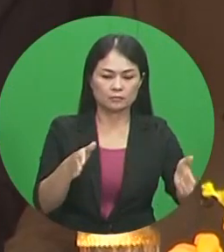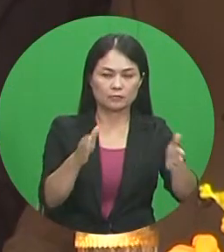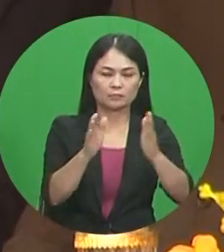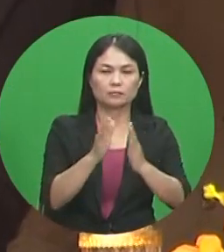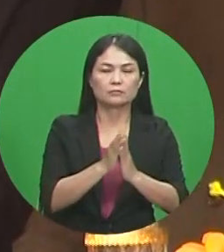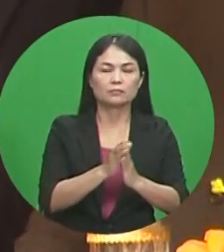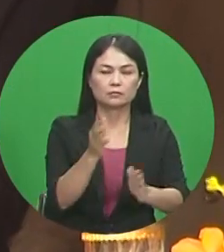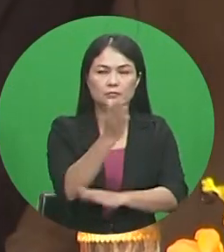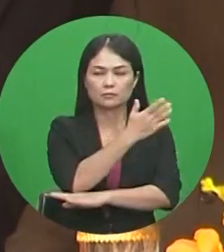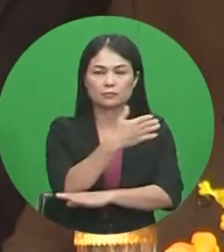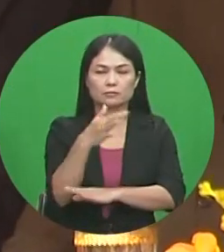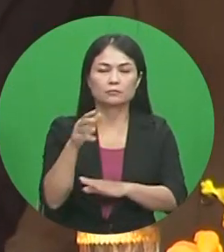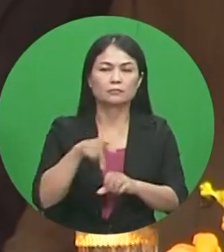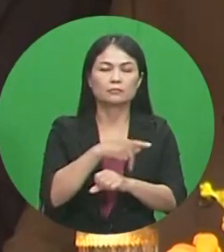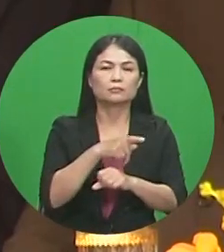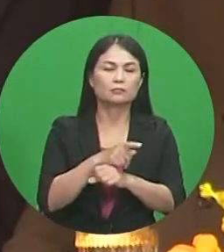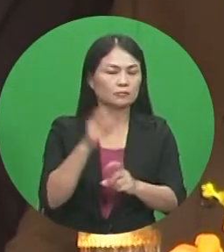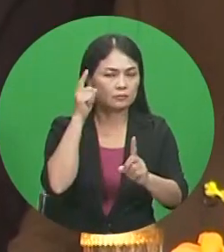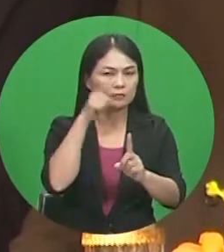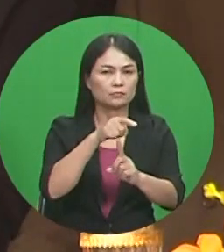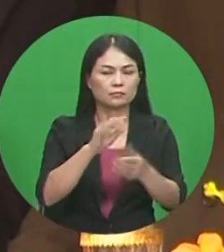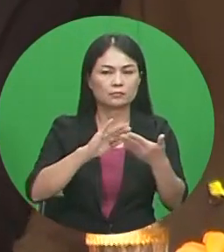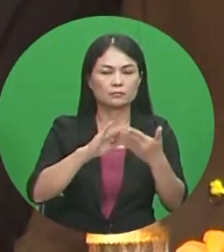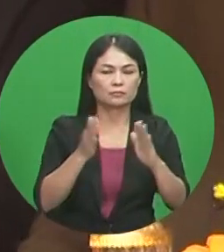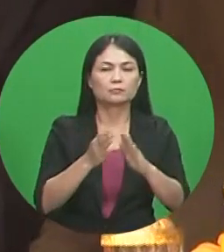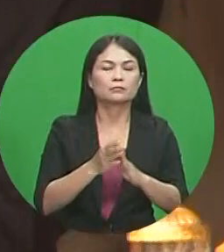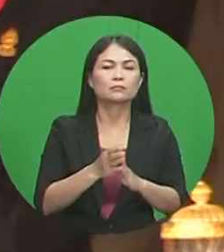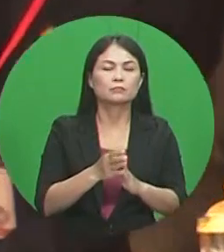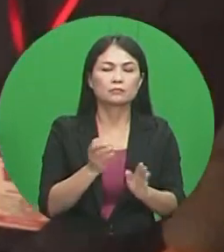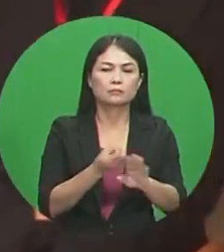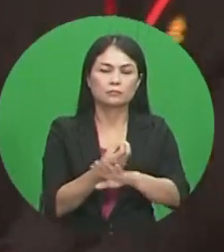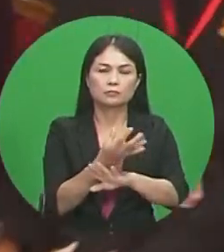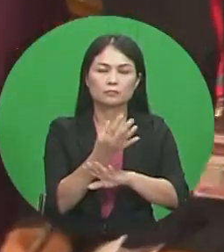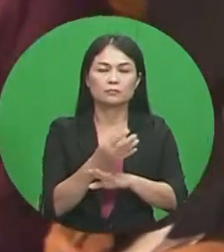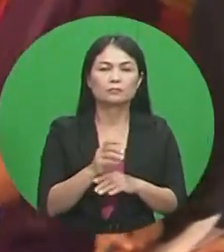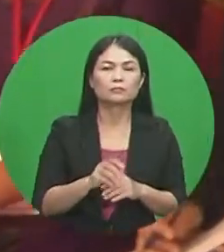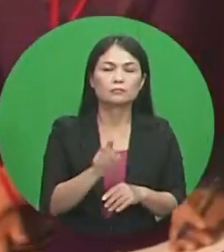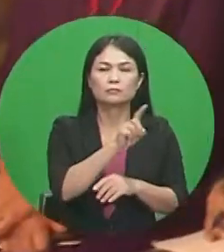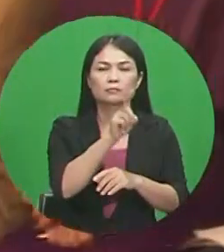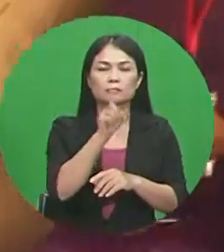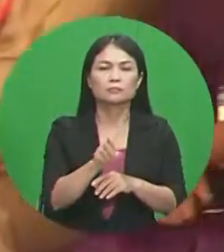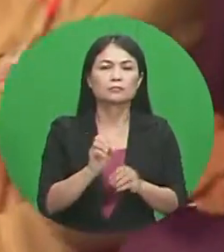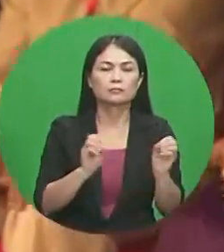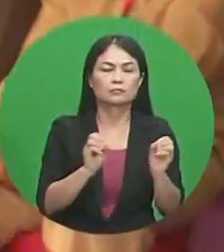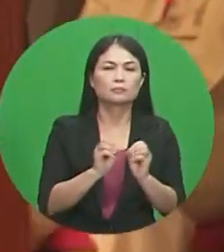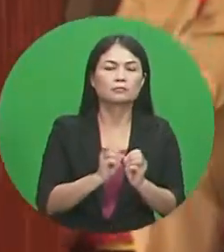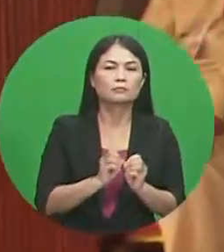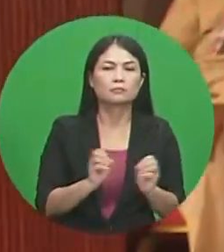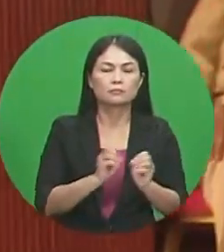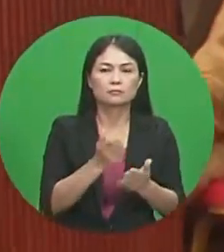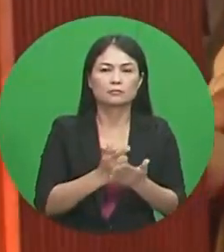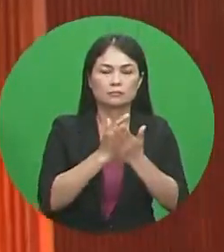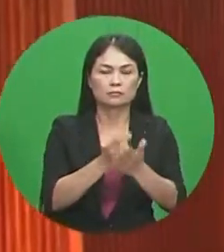ពីប្រទេសមានជ័យទៅកាន់បាត់ដបងនិងទៅកាន់បៃលិនទេបើគ្មានវត្តមានបើគ្មាន